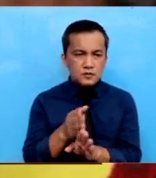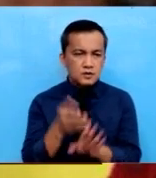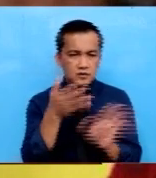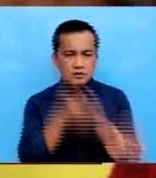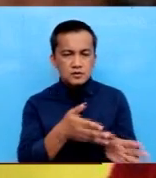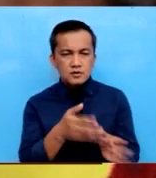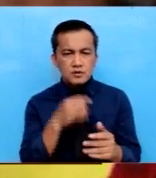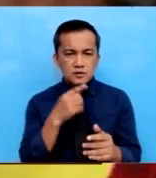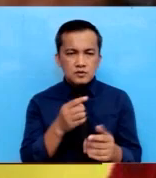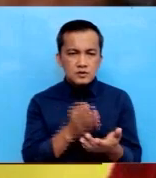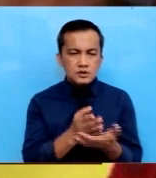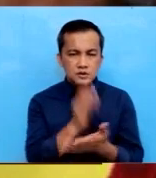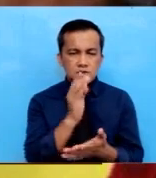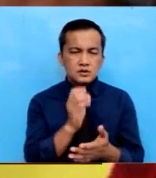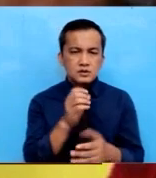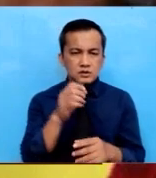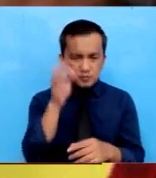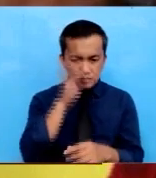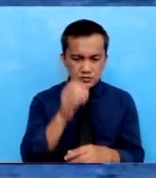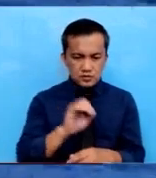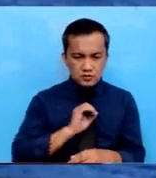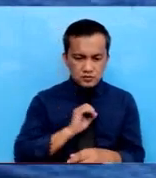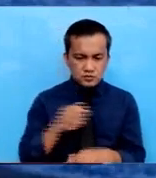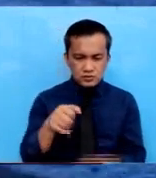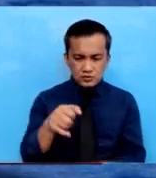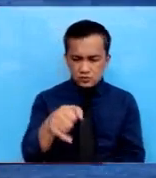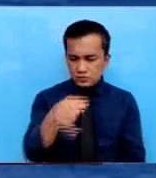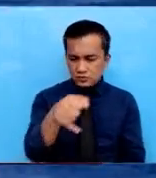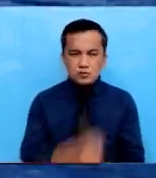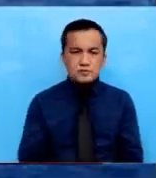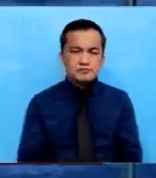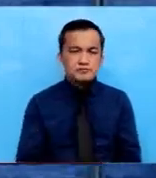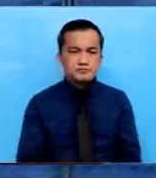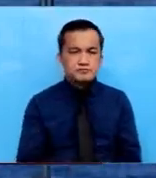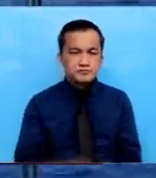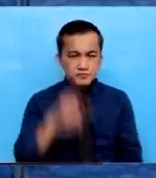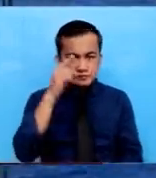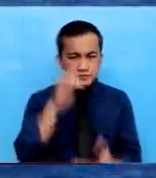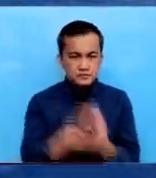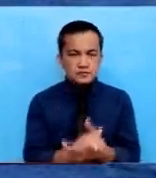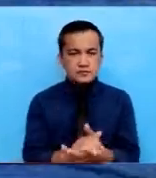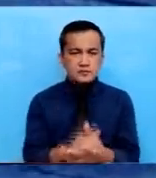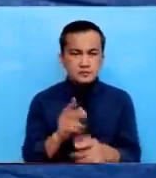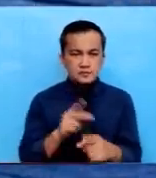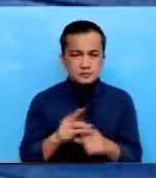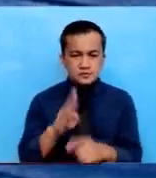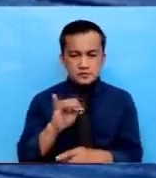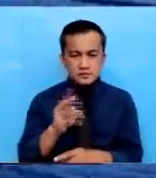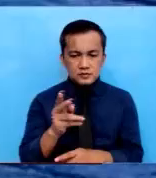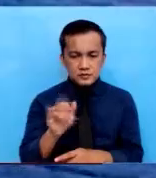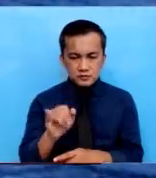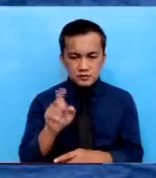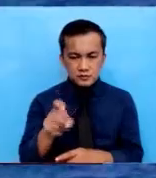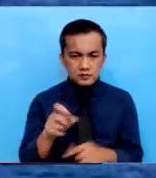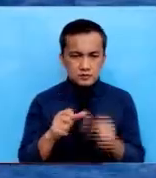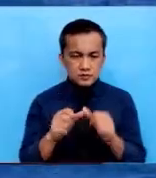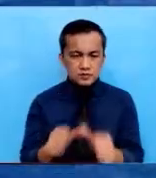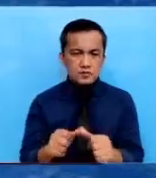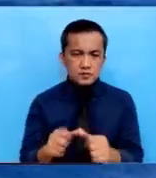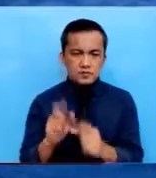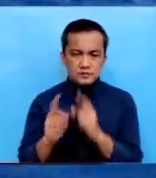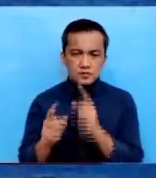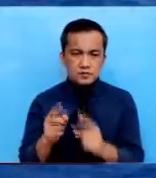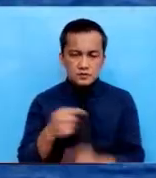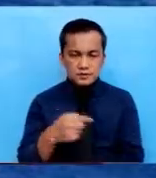mga Pilipino sa sarili nitong teritoryo. Naniniwala naman si Professor Banlawi na dapat ituloy ang pakikipag-usap sa